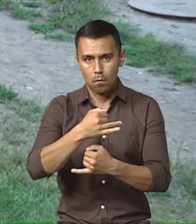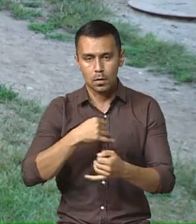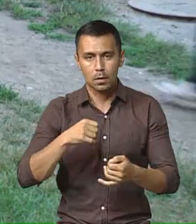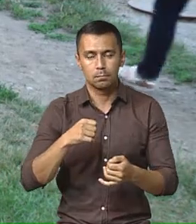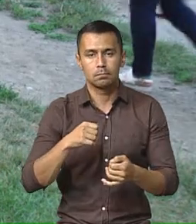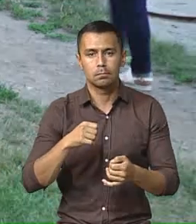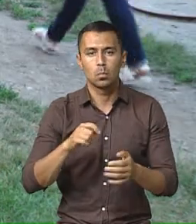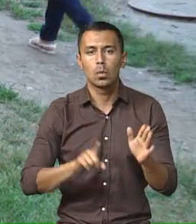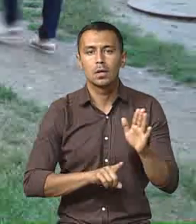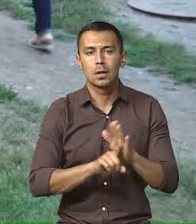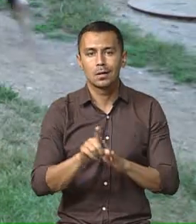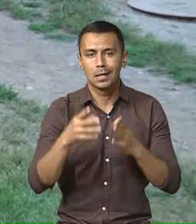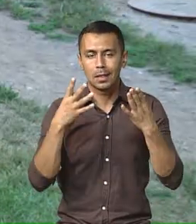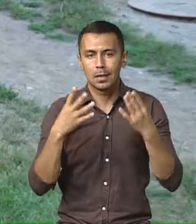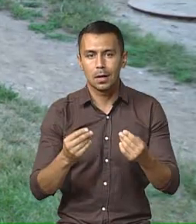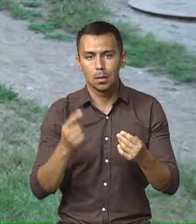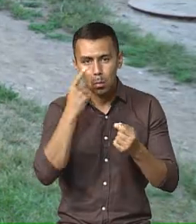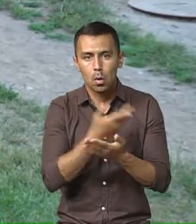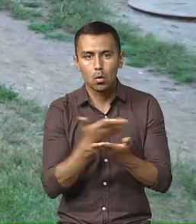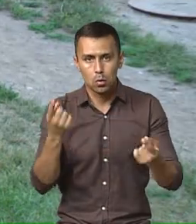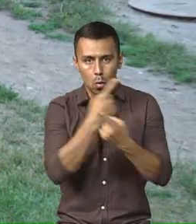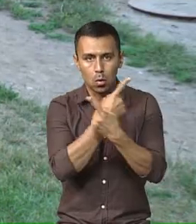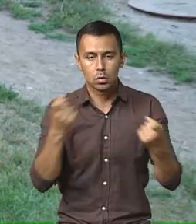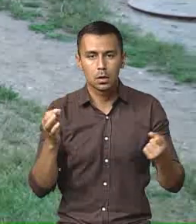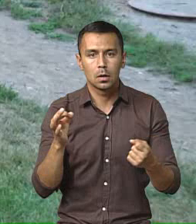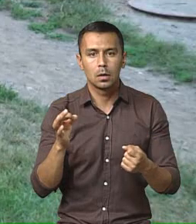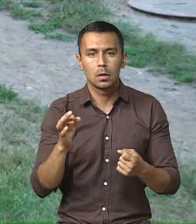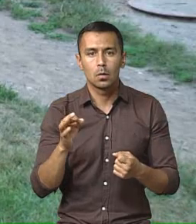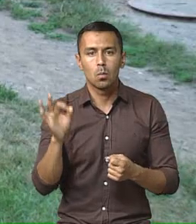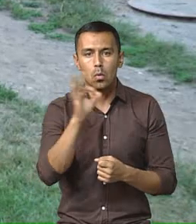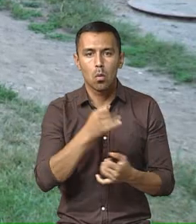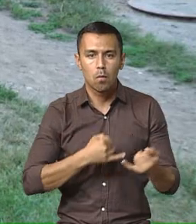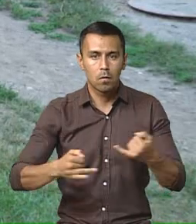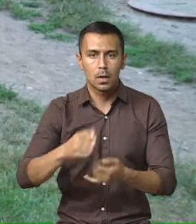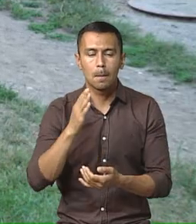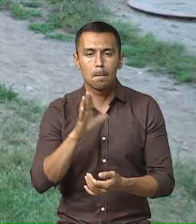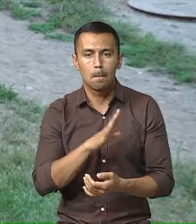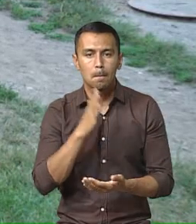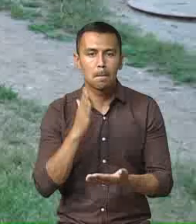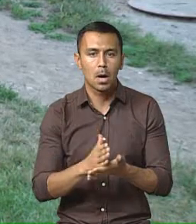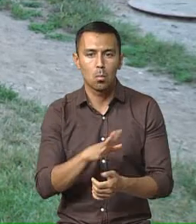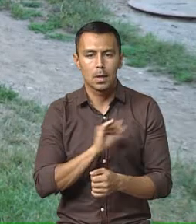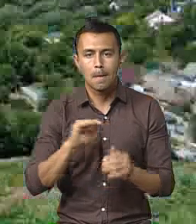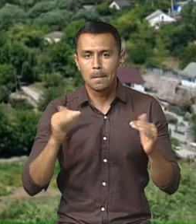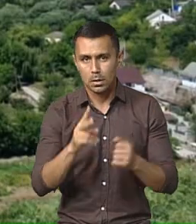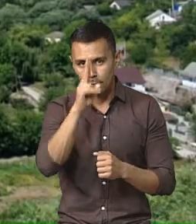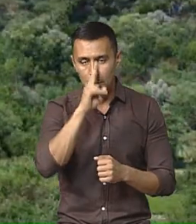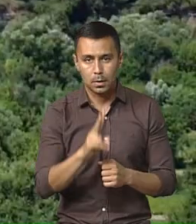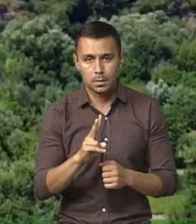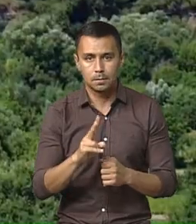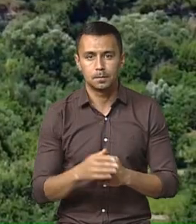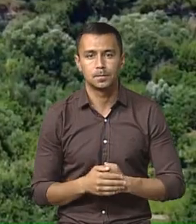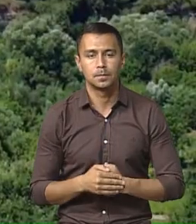дня оприлюднення оголошення про таке обговорення має проходити не менше 2 місяців. Наталя